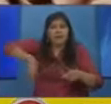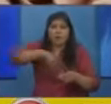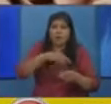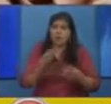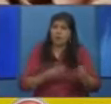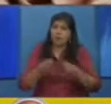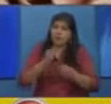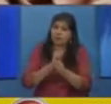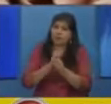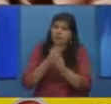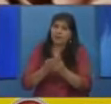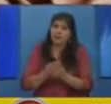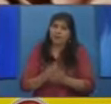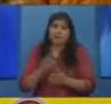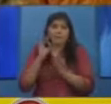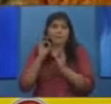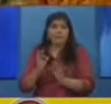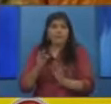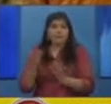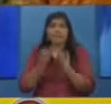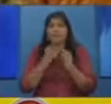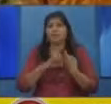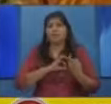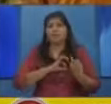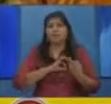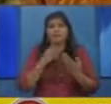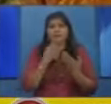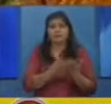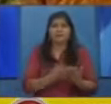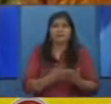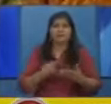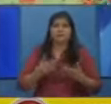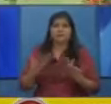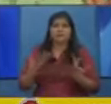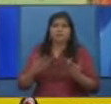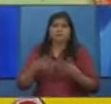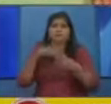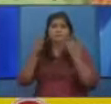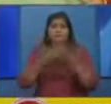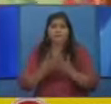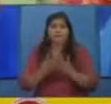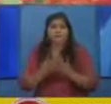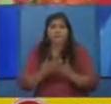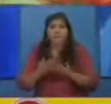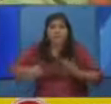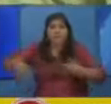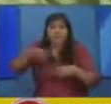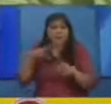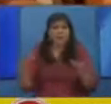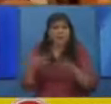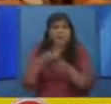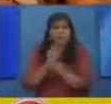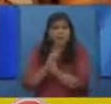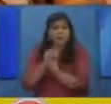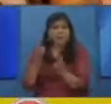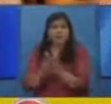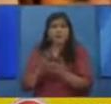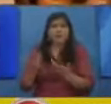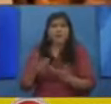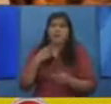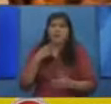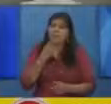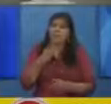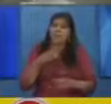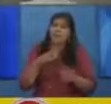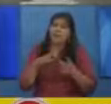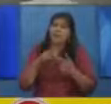है। हमारे कई लोकल प्रोडक्ट्स में ग्लोबल होने की बहुत बड़ी शक्ति है। जैसे एक उदाहरण